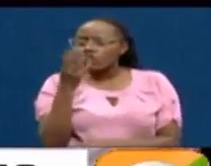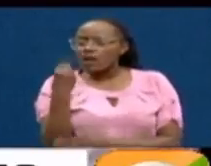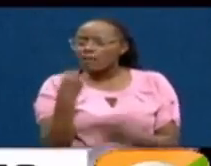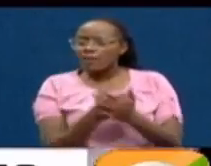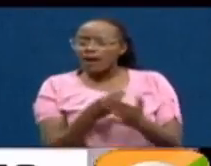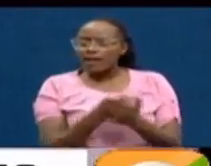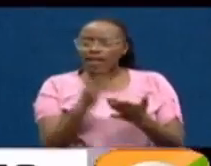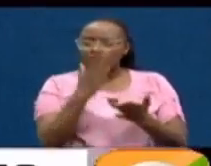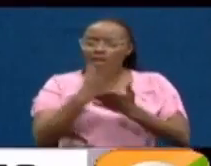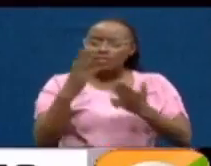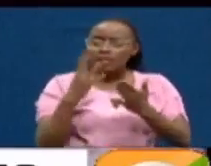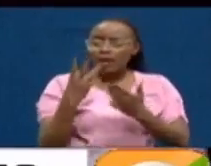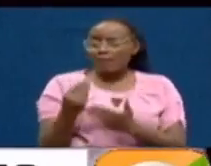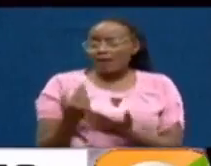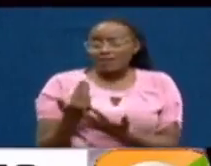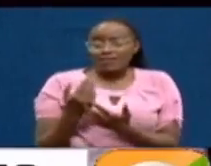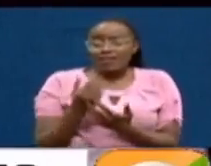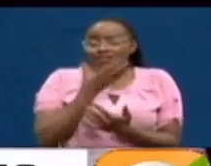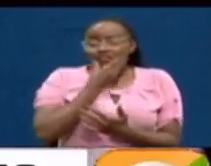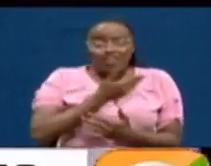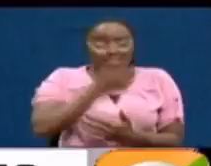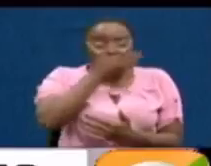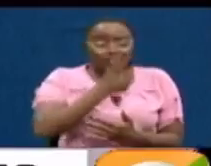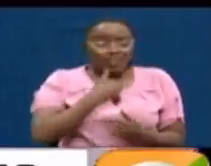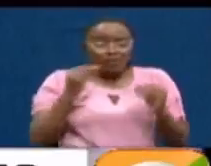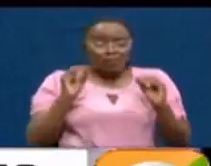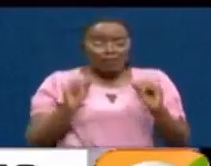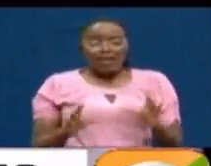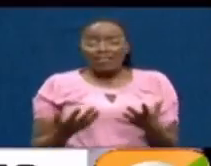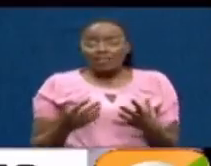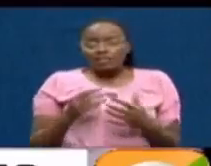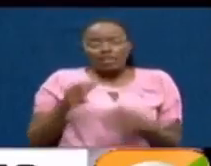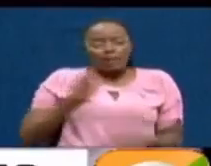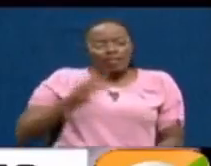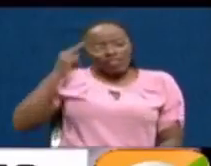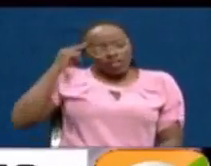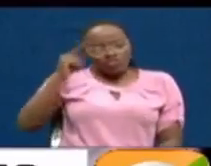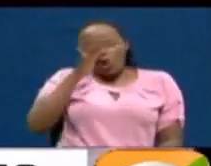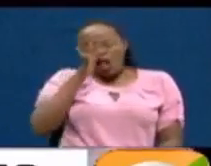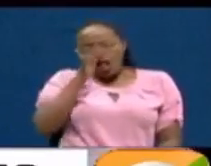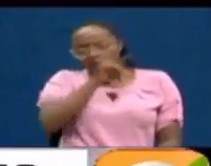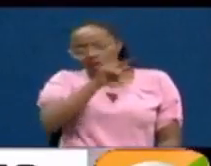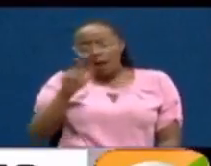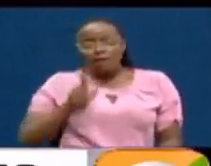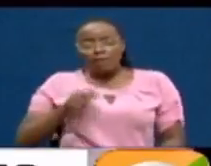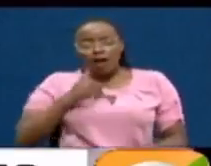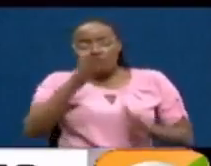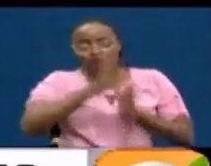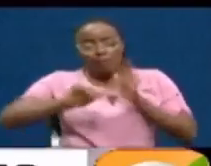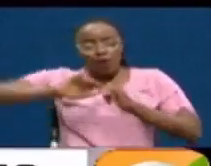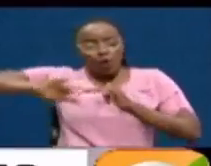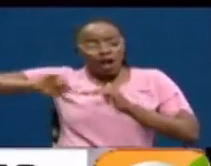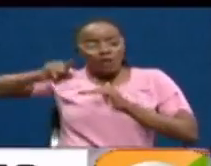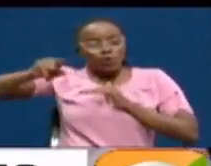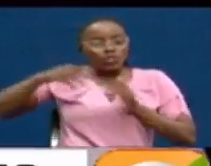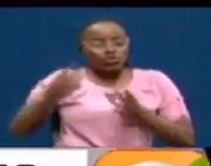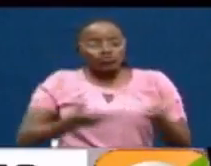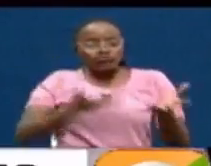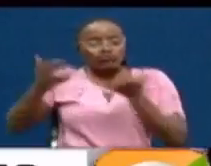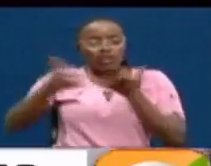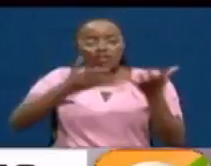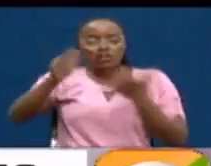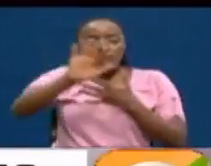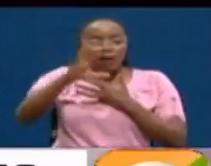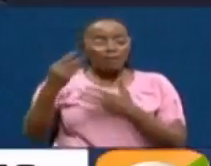rent. Mzee anamwambia mimi sina. Mzee ananikaa anadanganya, anamwambia ni kama watu kuna mpango wa kando mahali, huko ndo unapeleka anga